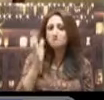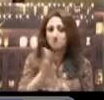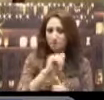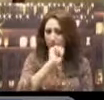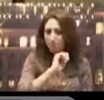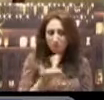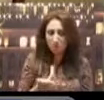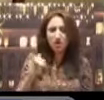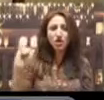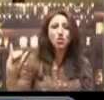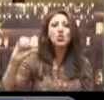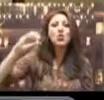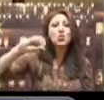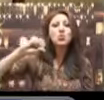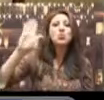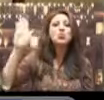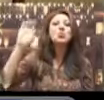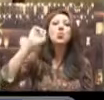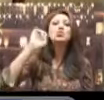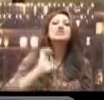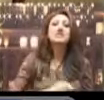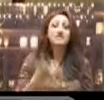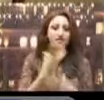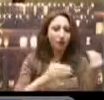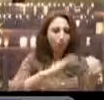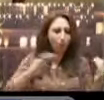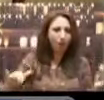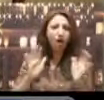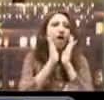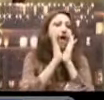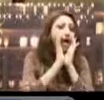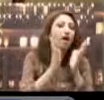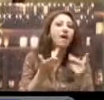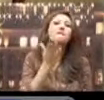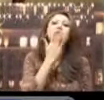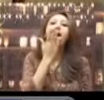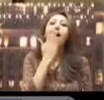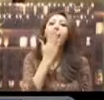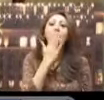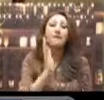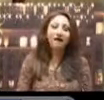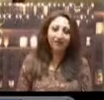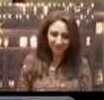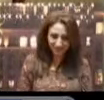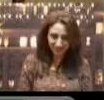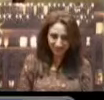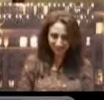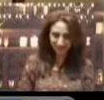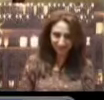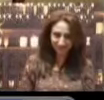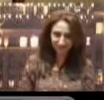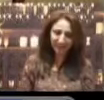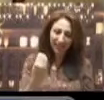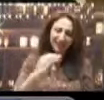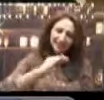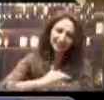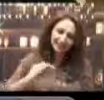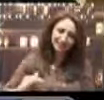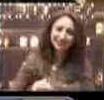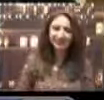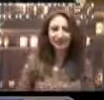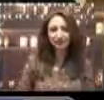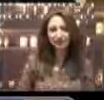يوسف اكتر. ولادك؟ ولادي بيقولوا بابا بالعافيه يعني. يعني لسه. طب احكي لي بقى